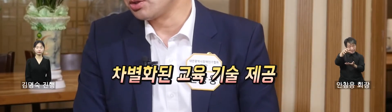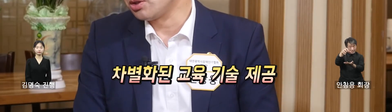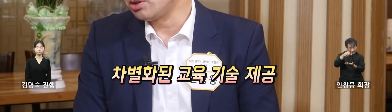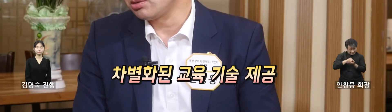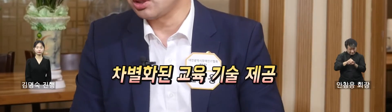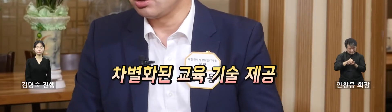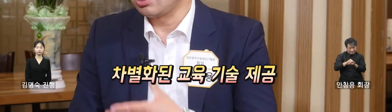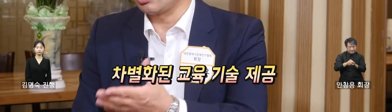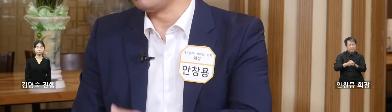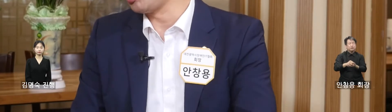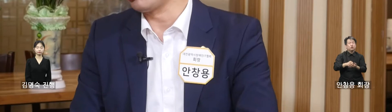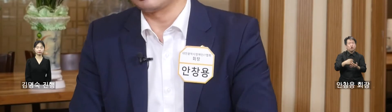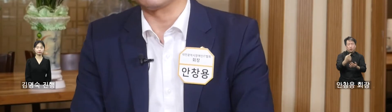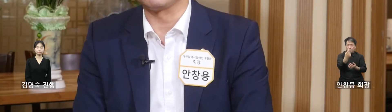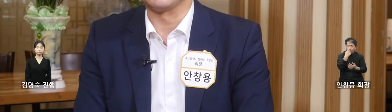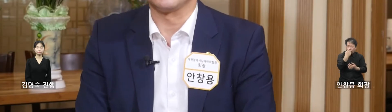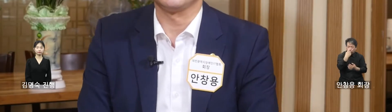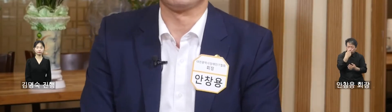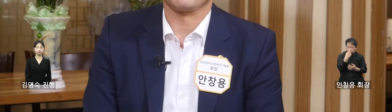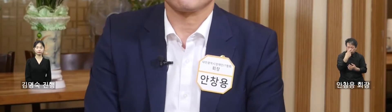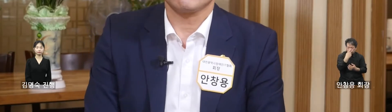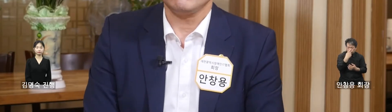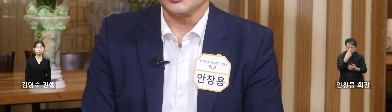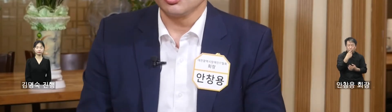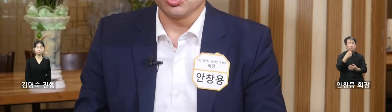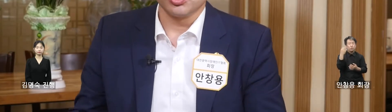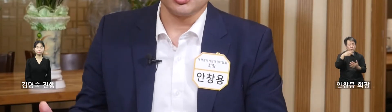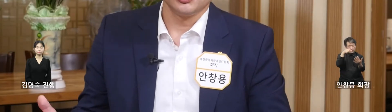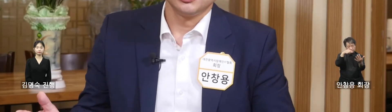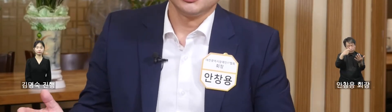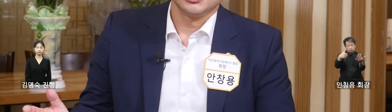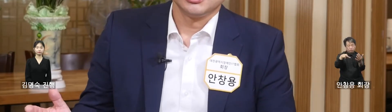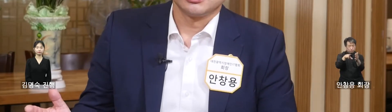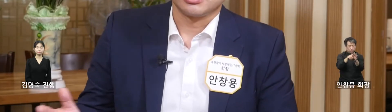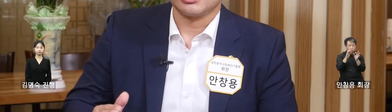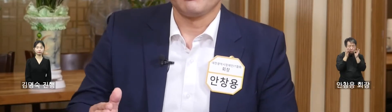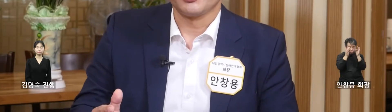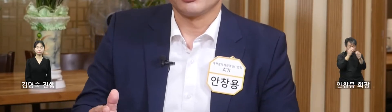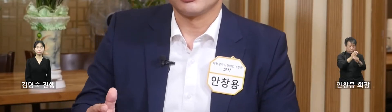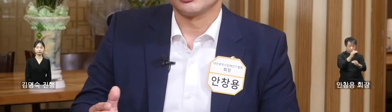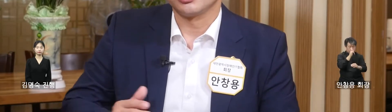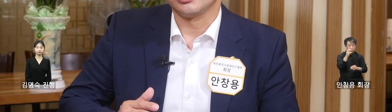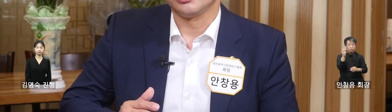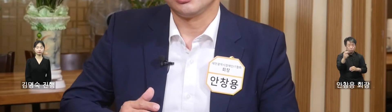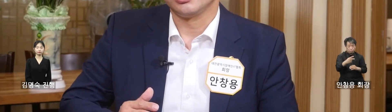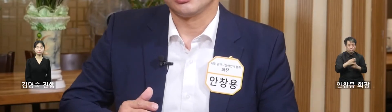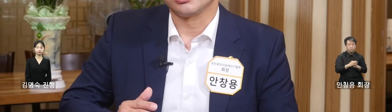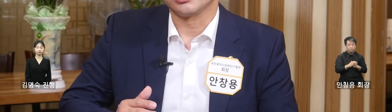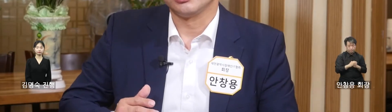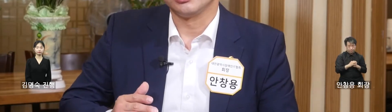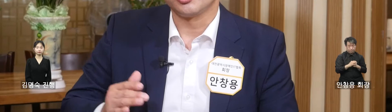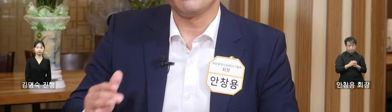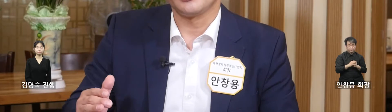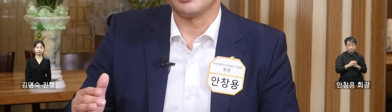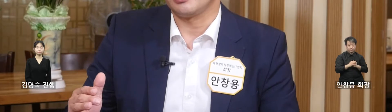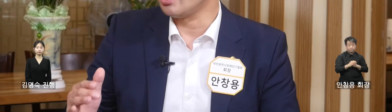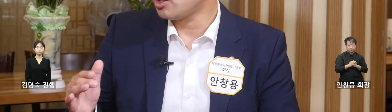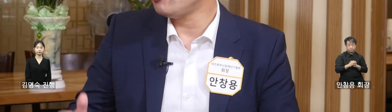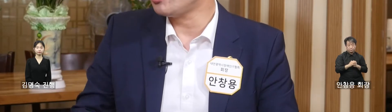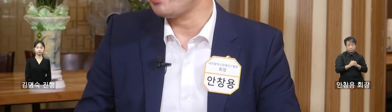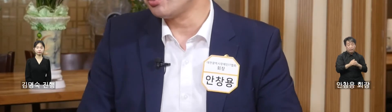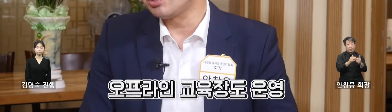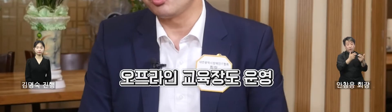교육하는 데 있어서 장애인들에게 좀 제공하고 싶은데요. 또 다른 한편으로는 저희 그